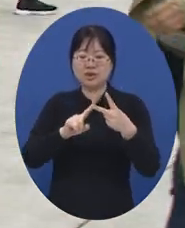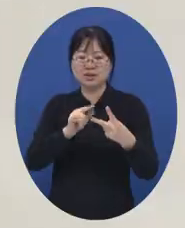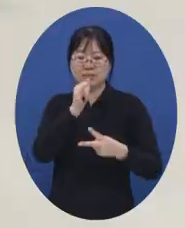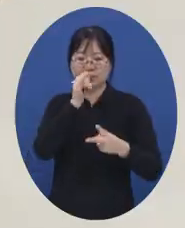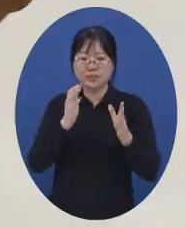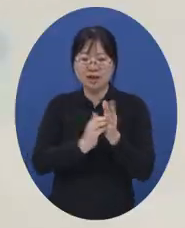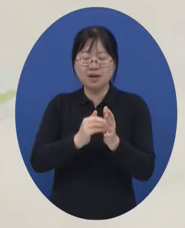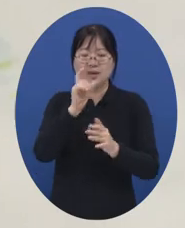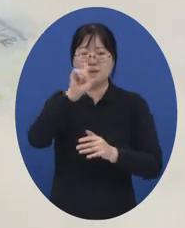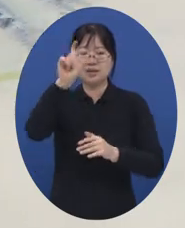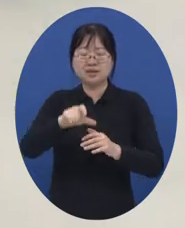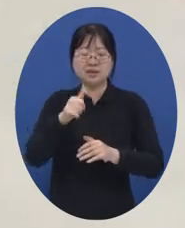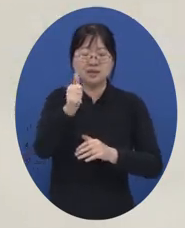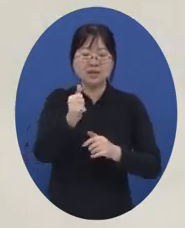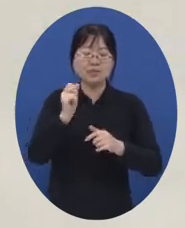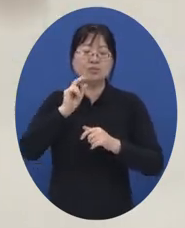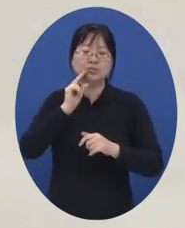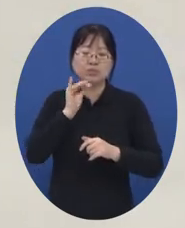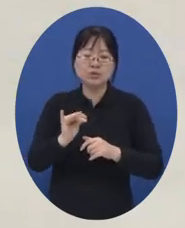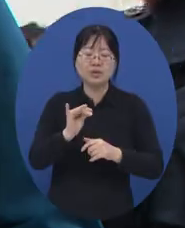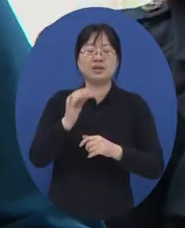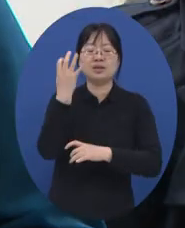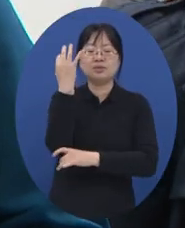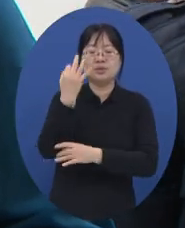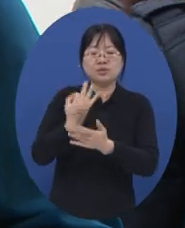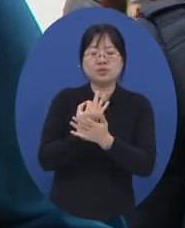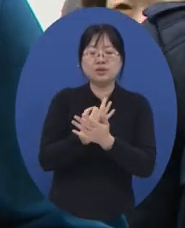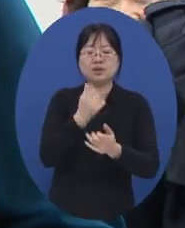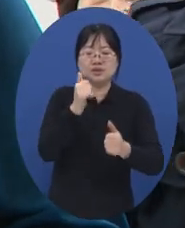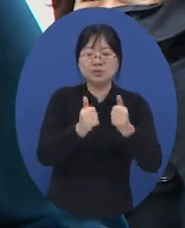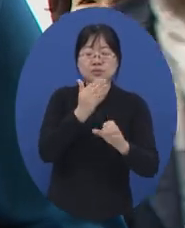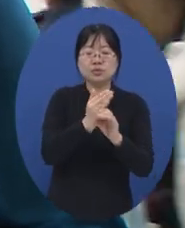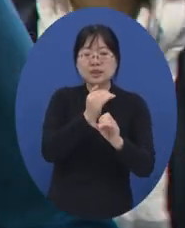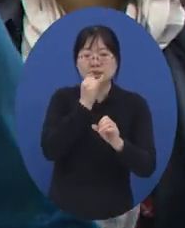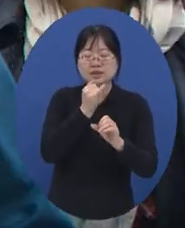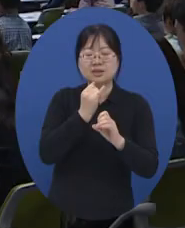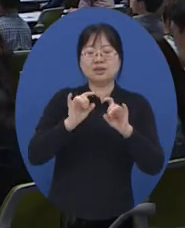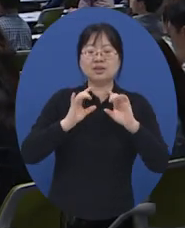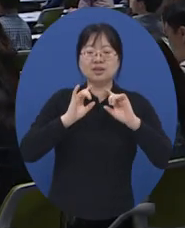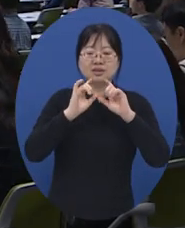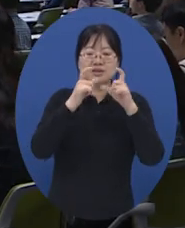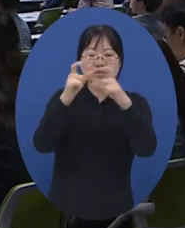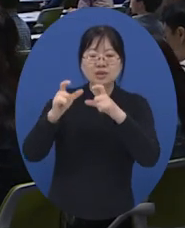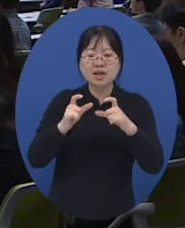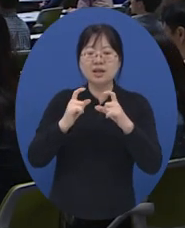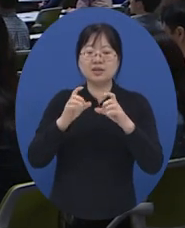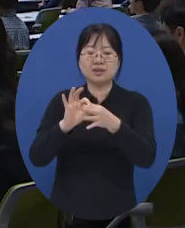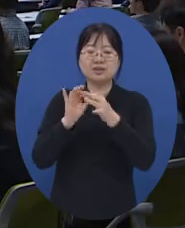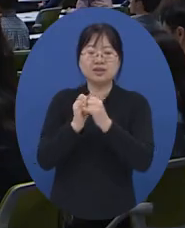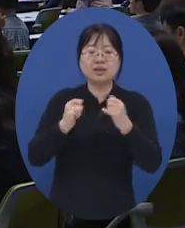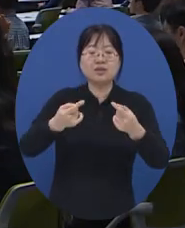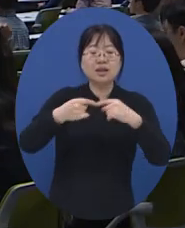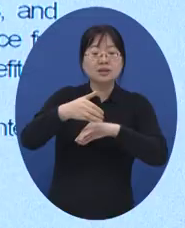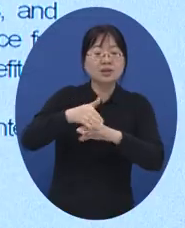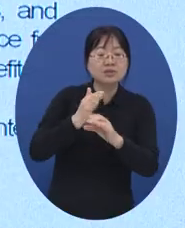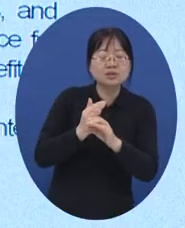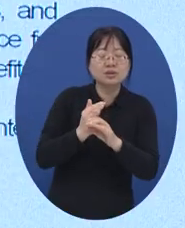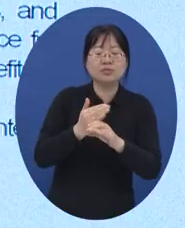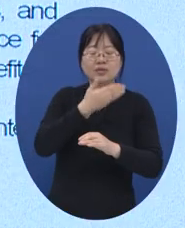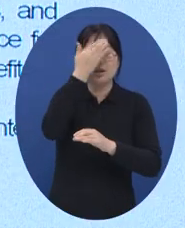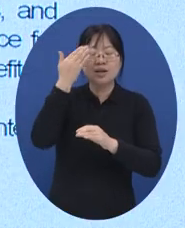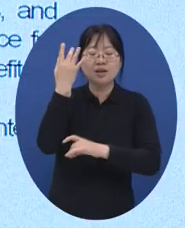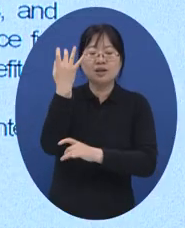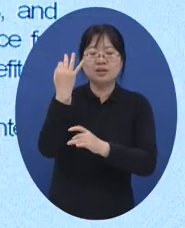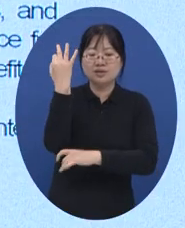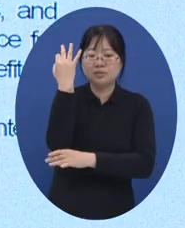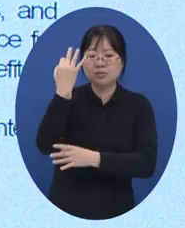국내외 지자체 장은 물론 기본소득을 실험 중인 지역 곳곳의 관계자들이 참석할 예정. 이 밖에 경기도 청년 기본소득의 현장